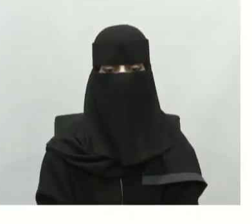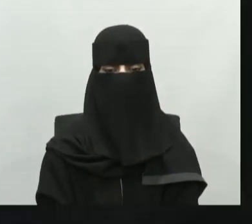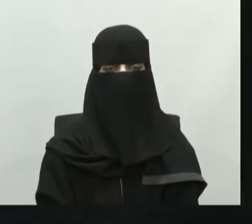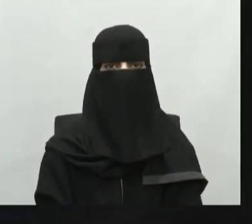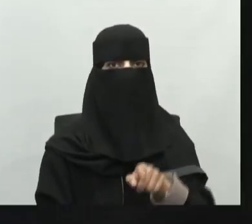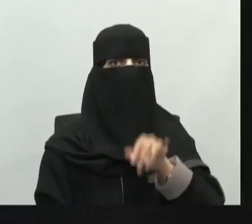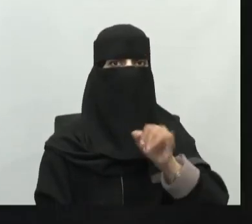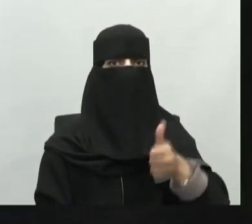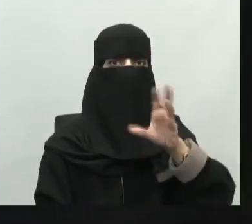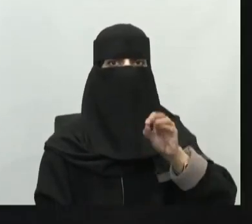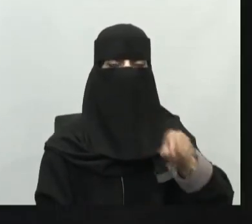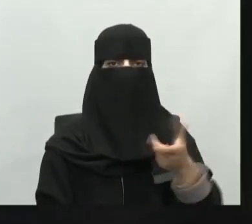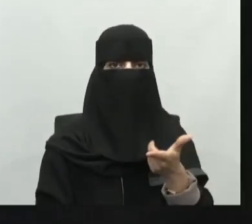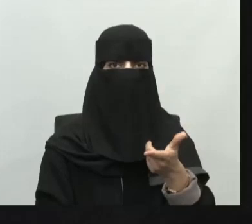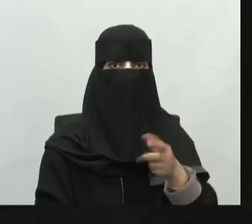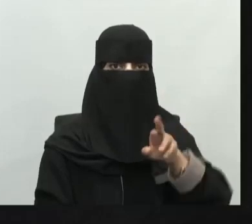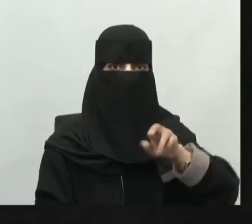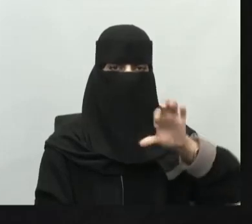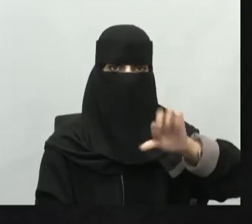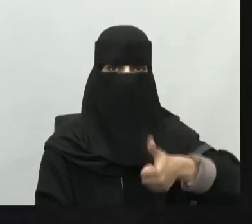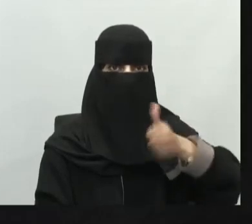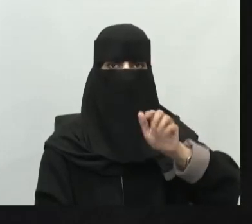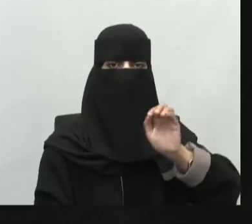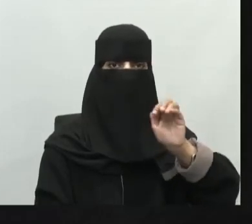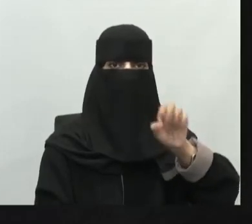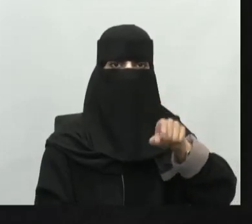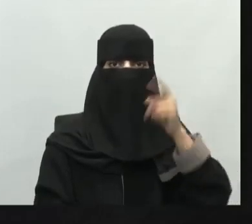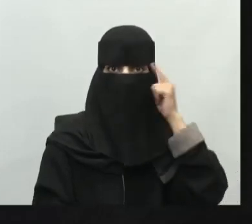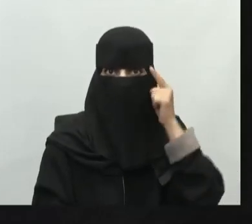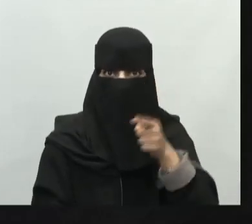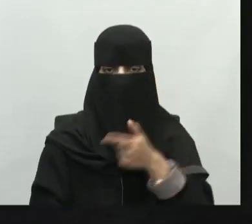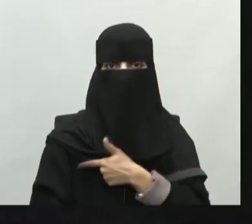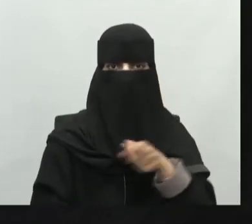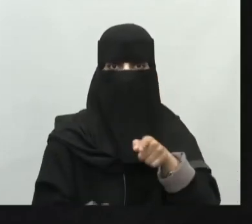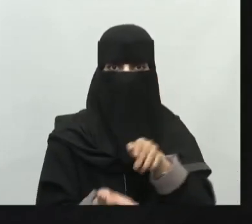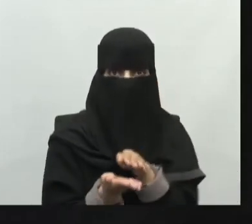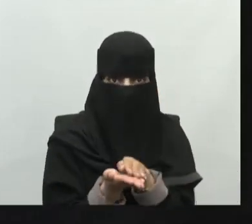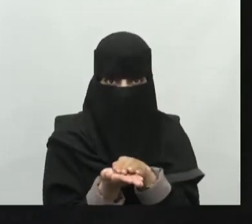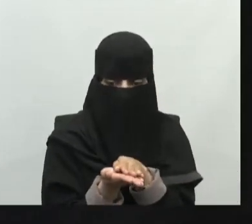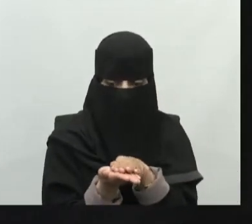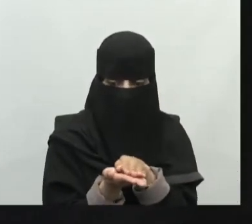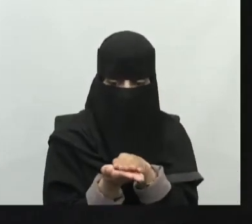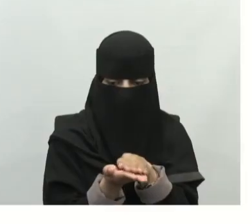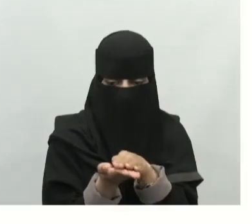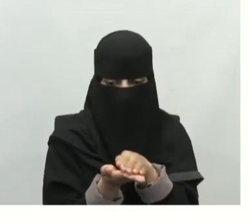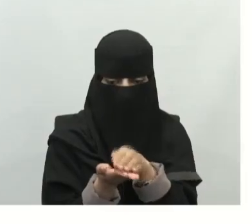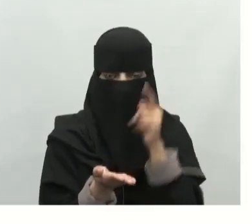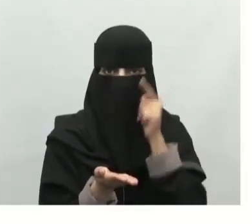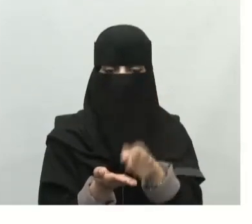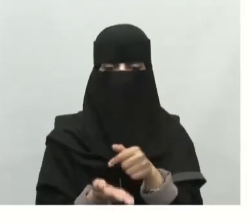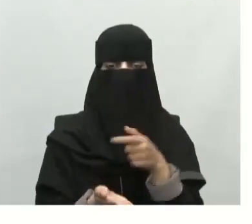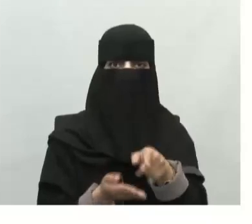ما هي الزواحف من اسمها زواحف ها تزحف احسنتم